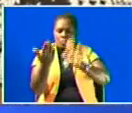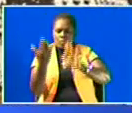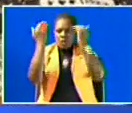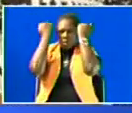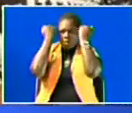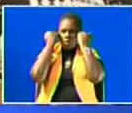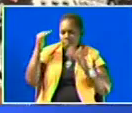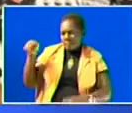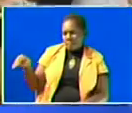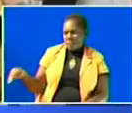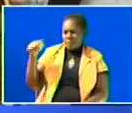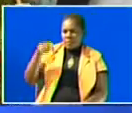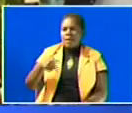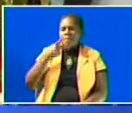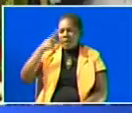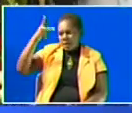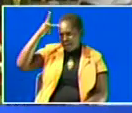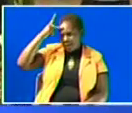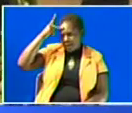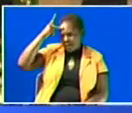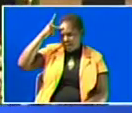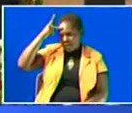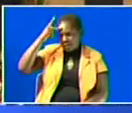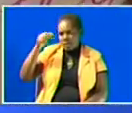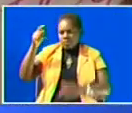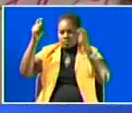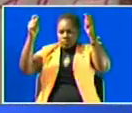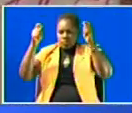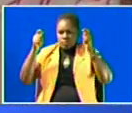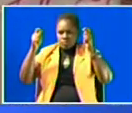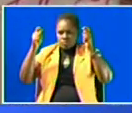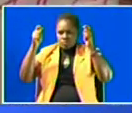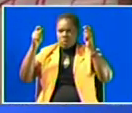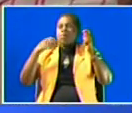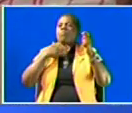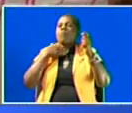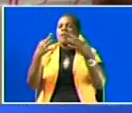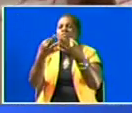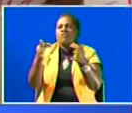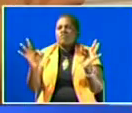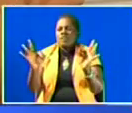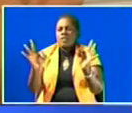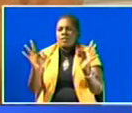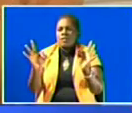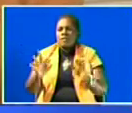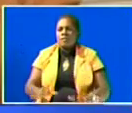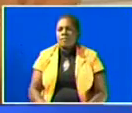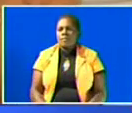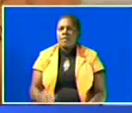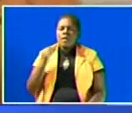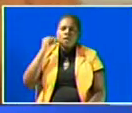mahakamani mapema leo. Wazazi wa shule hiyo wakibeba mabango yenye ujumbe wa kutaka kuachiliwa kwake. Mwalimu